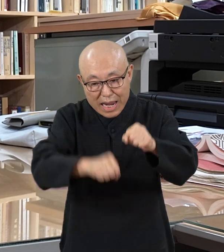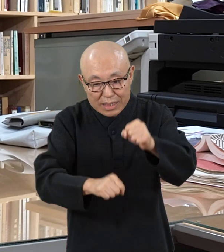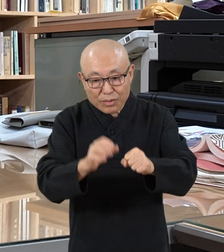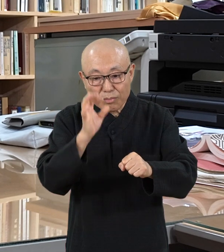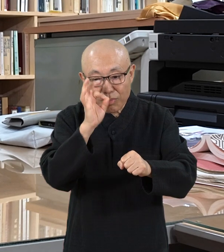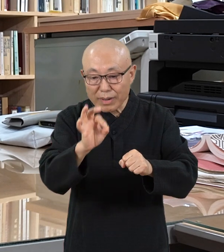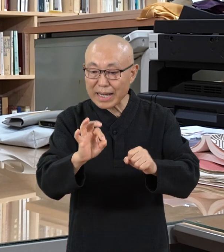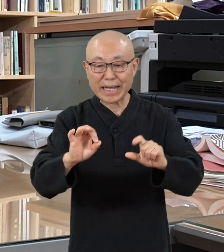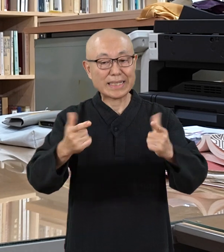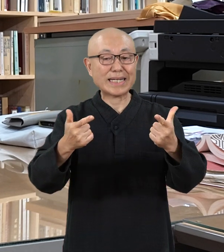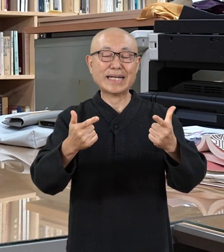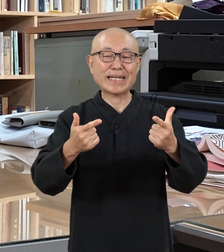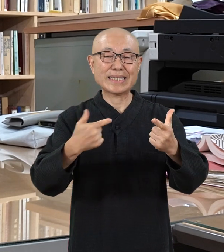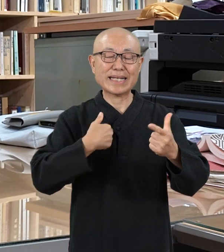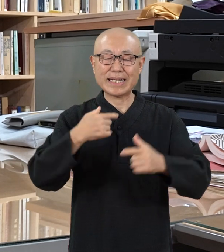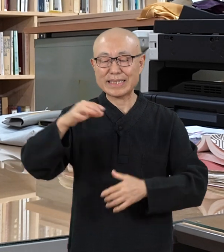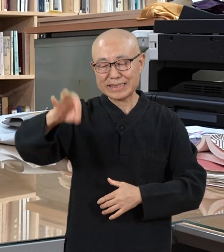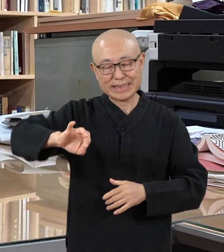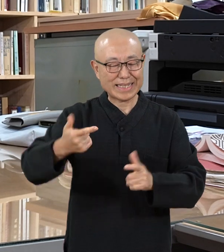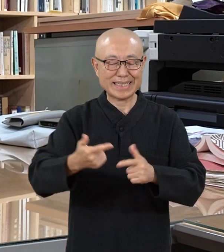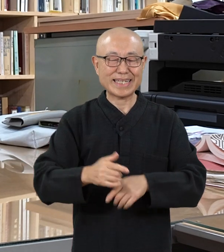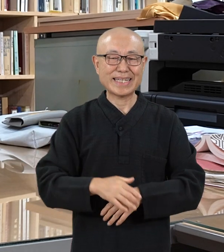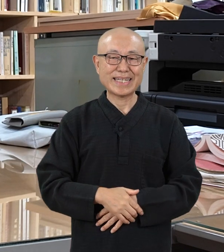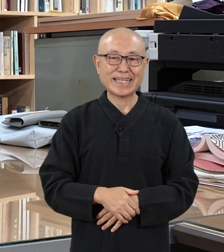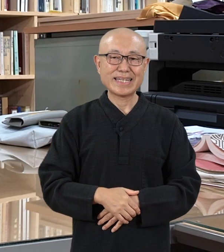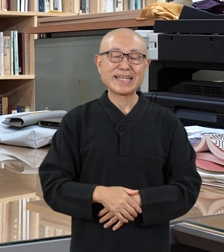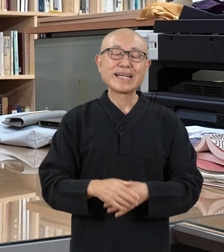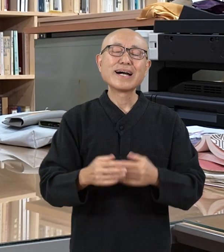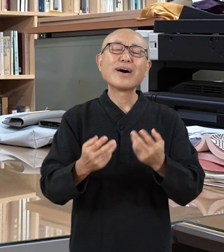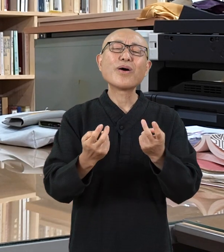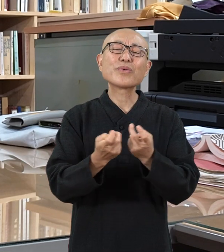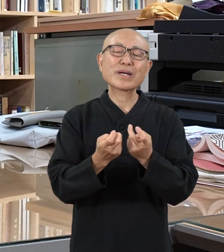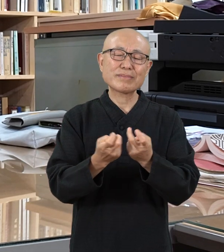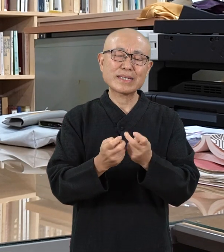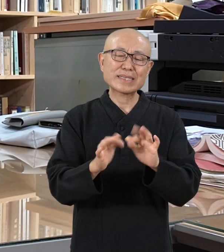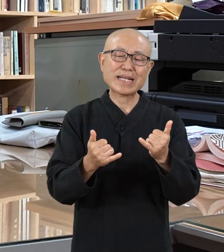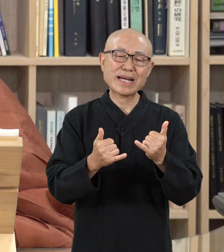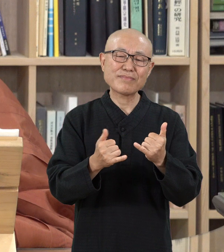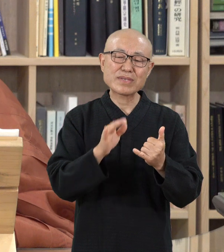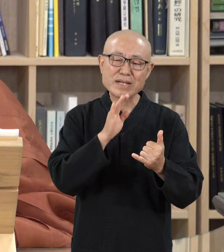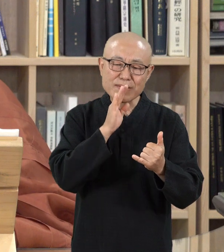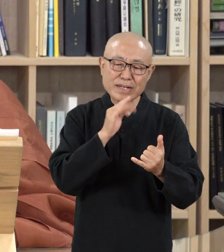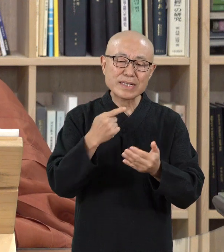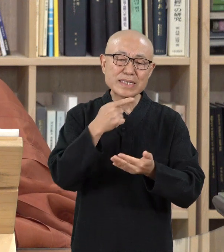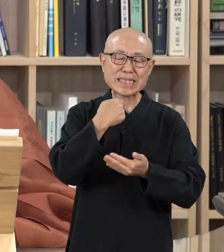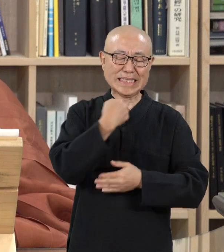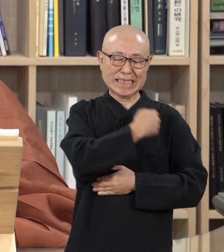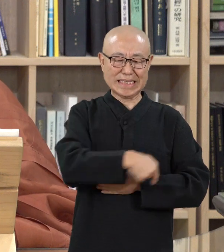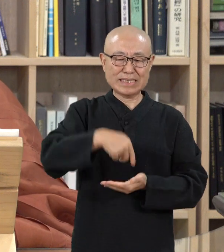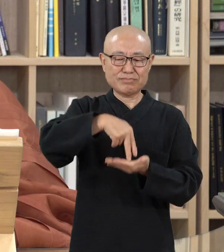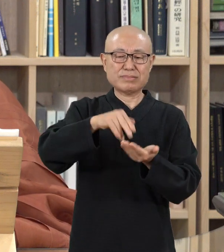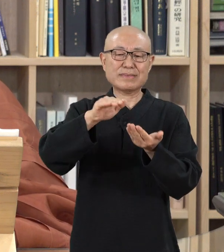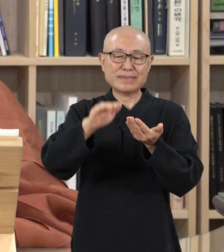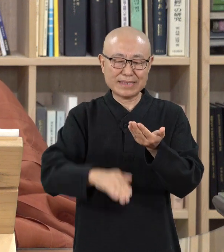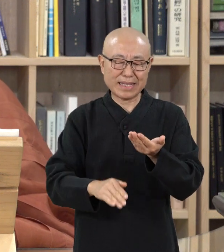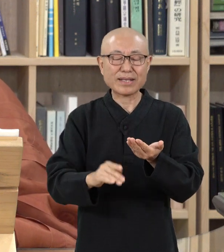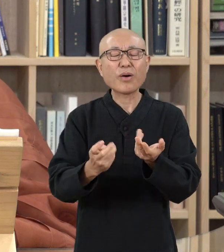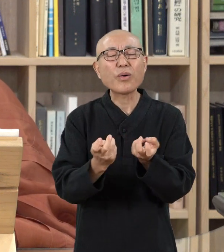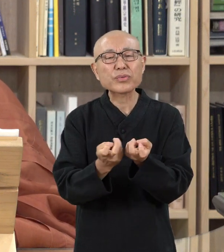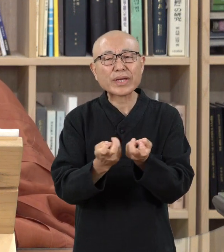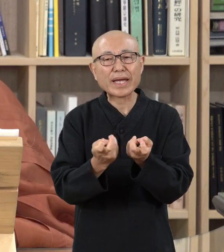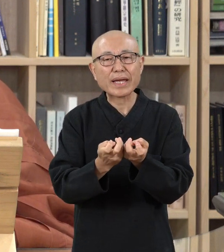의해서 천해지는 것은 아니다. 그래서 어떻게 하면 사람이 천한 사람이 되는가를 정말